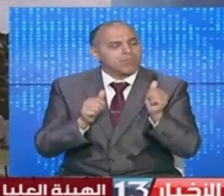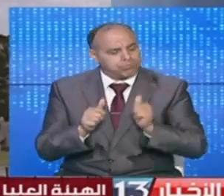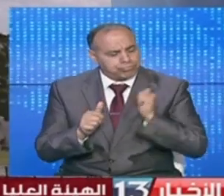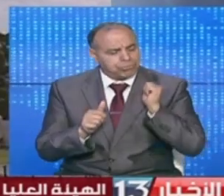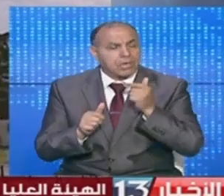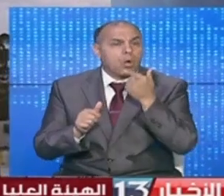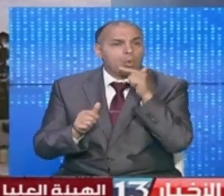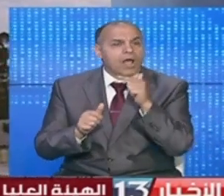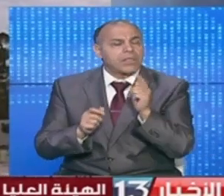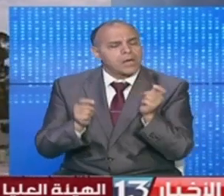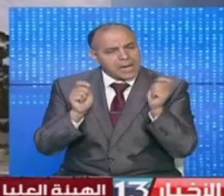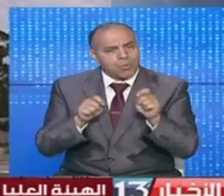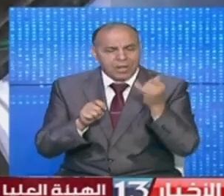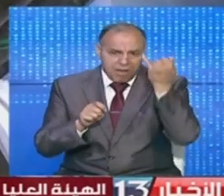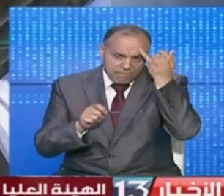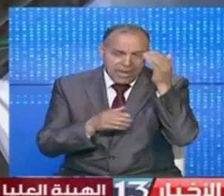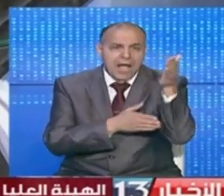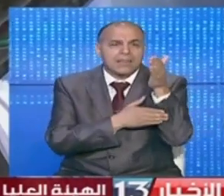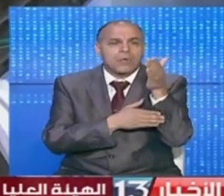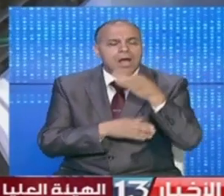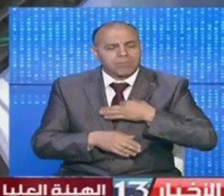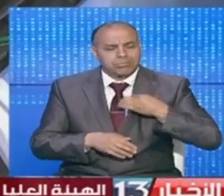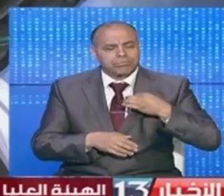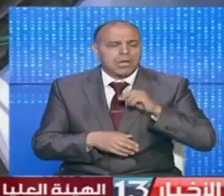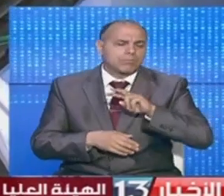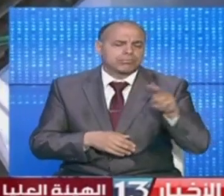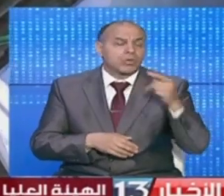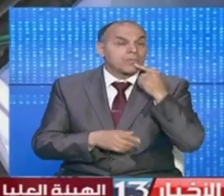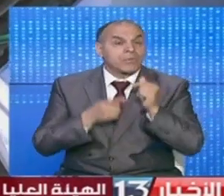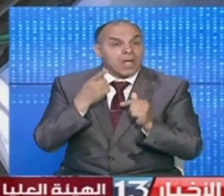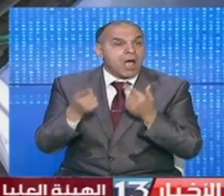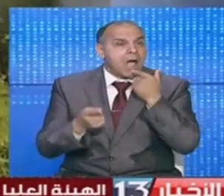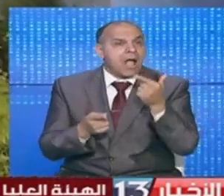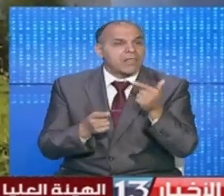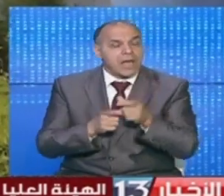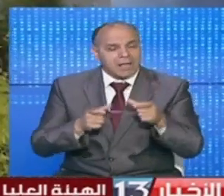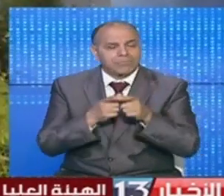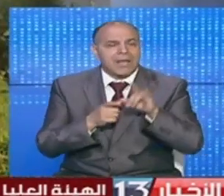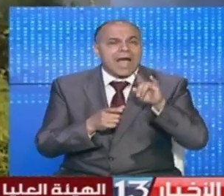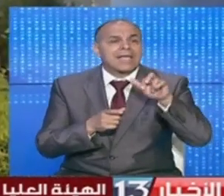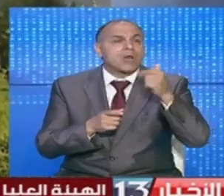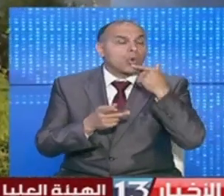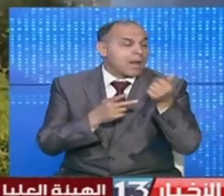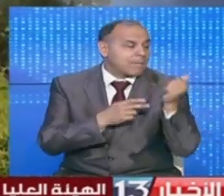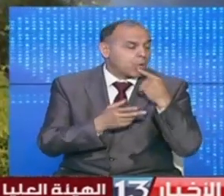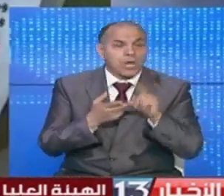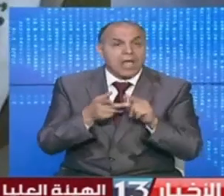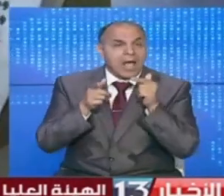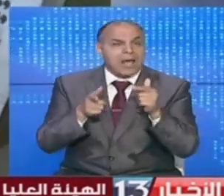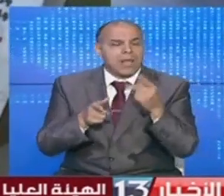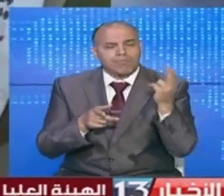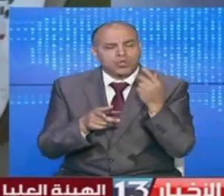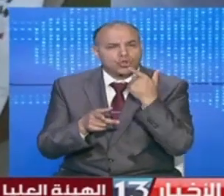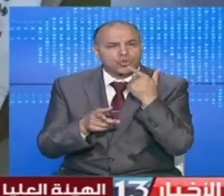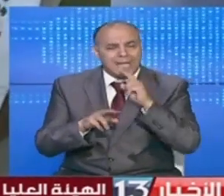واستقلاليته ويكرس مبادئ الدولة المدنية التعددية. واعتبرت الهيكا في بيان لها أمس أنه لا